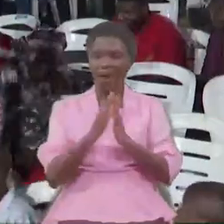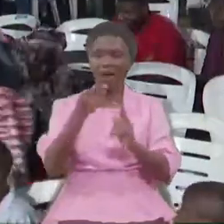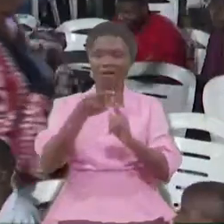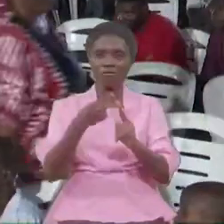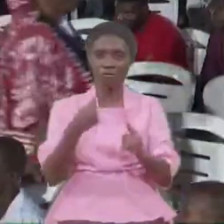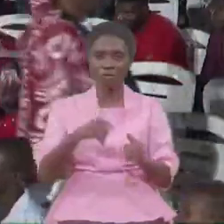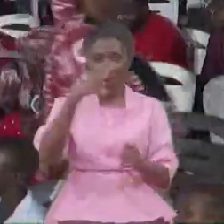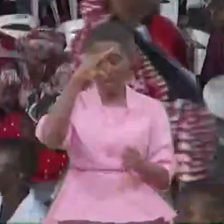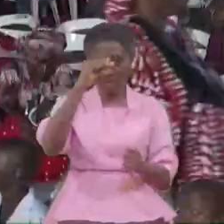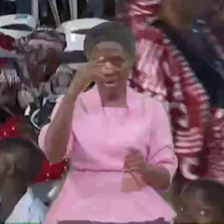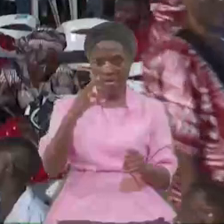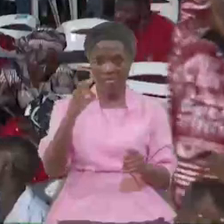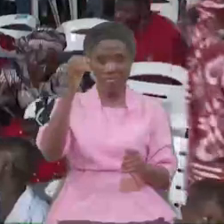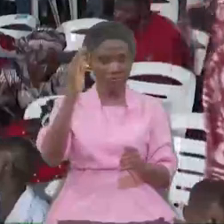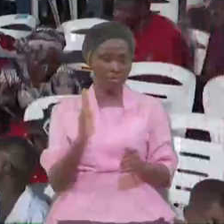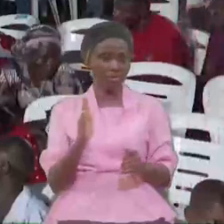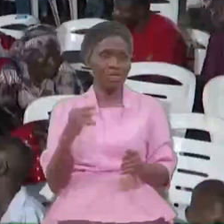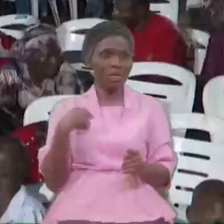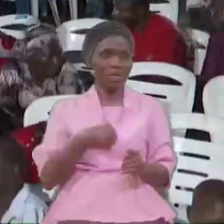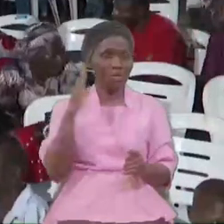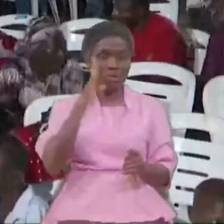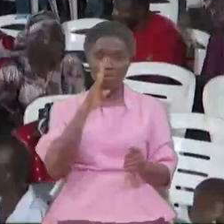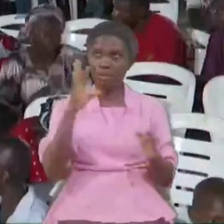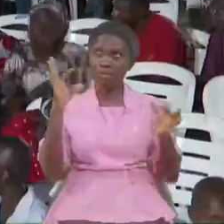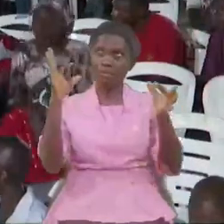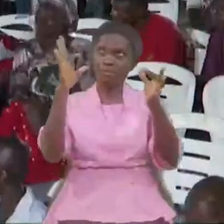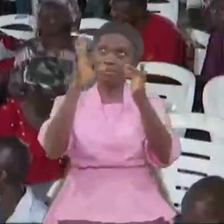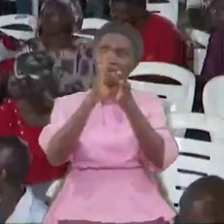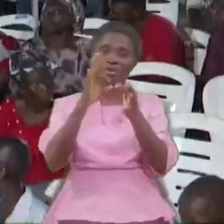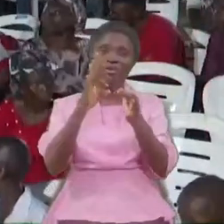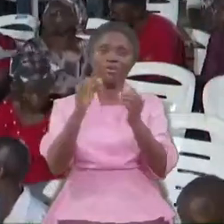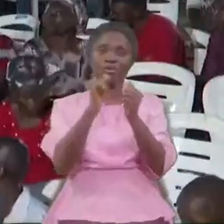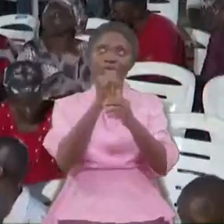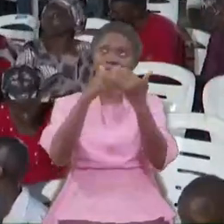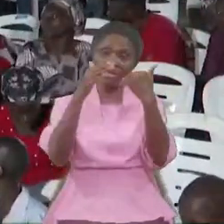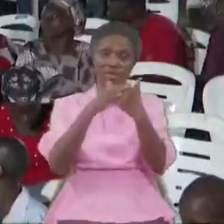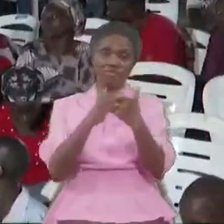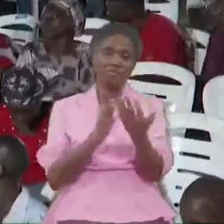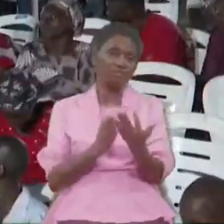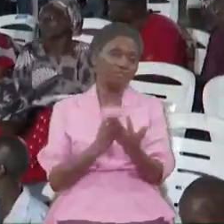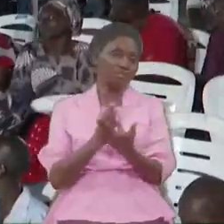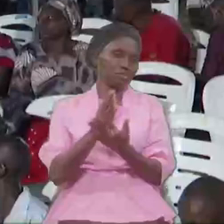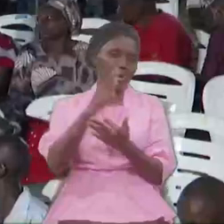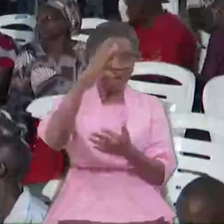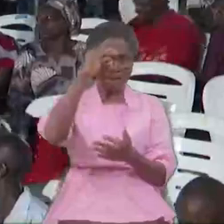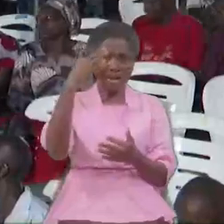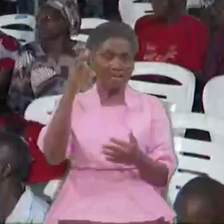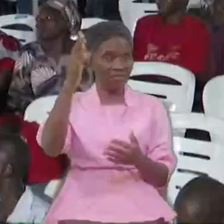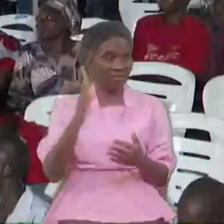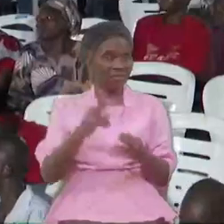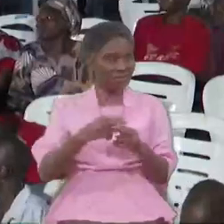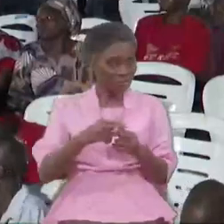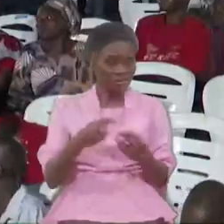la prière ointe de l'homme de Dieu. Nous allons nous connecter au ciel avec la prière de l'homme de Dieu bientôt. Nous allons